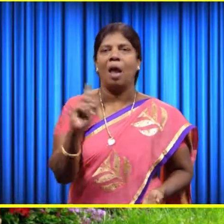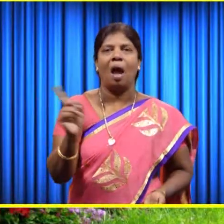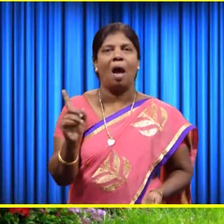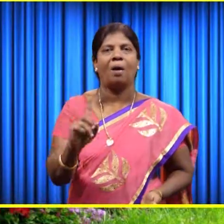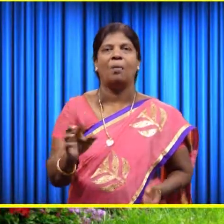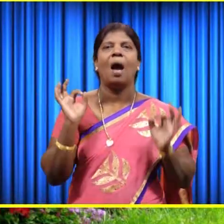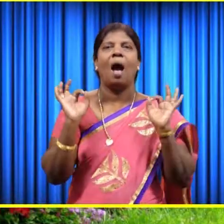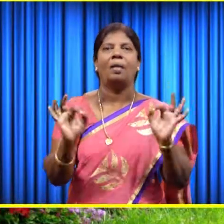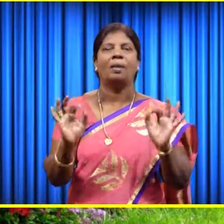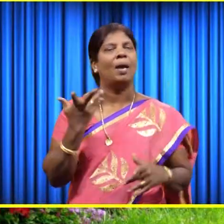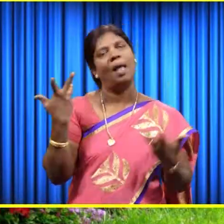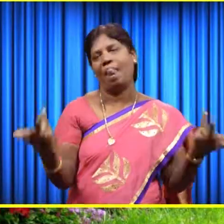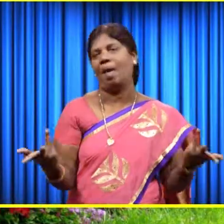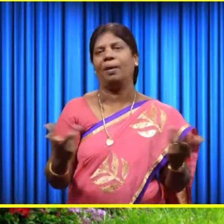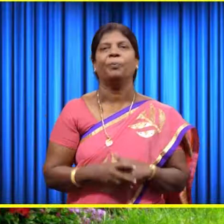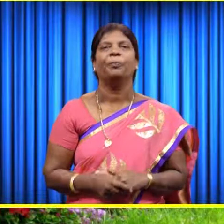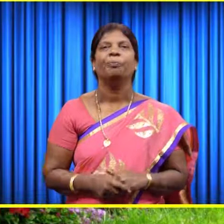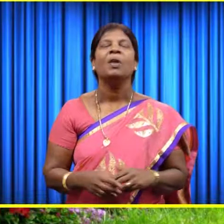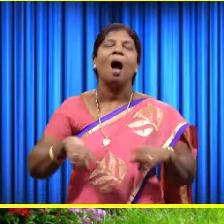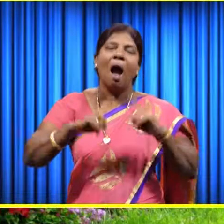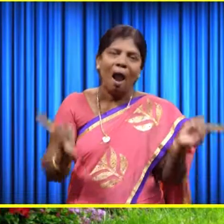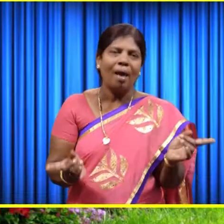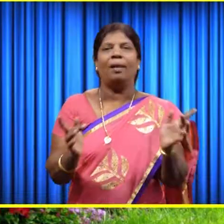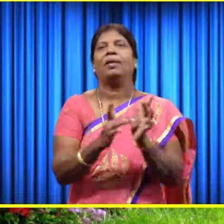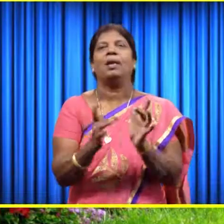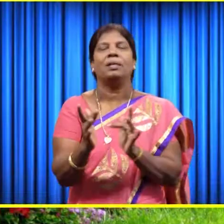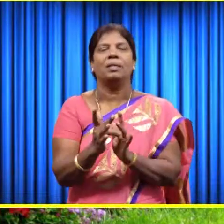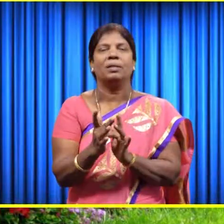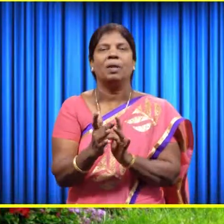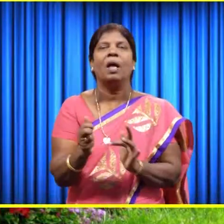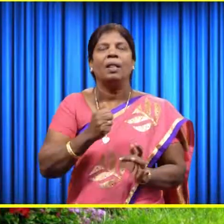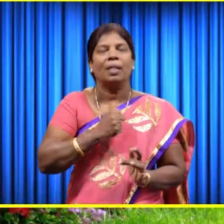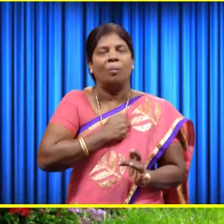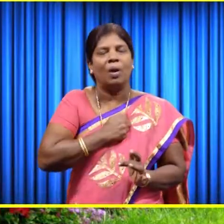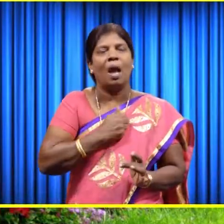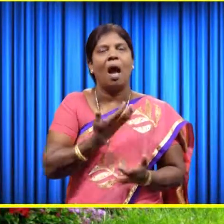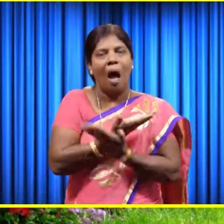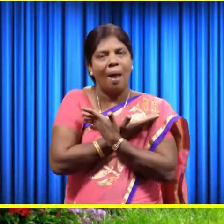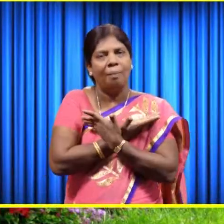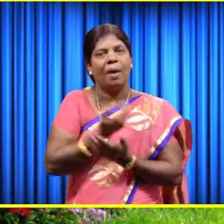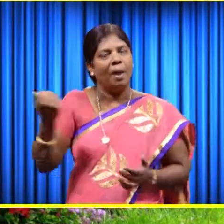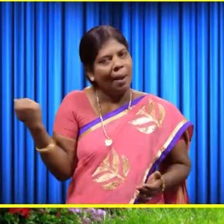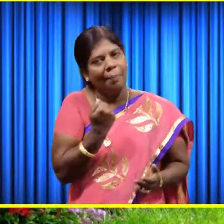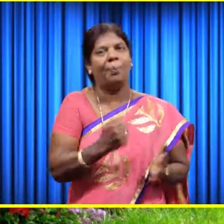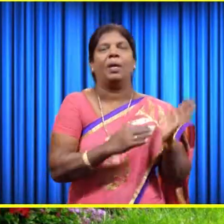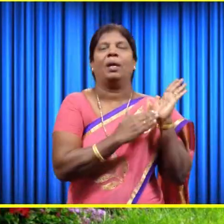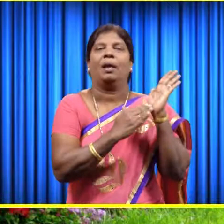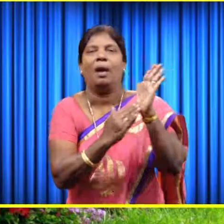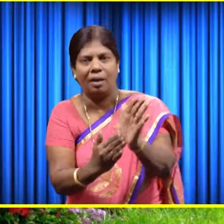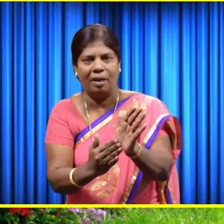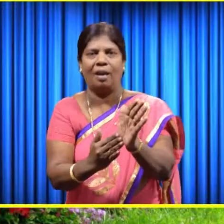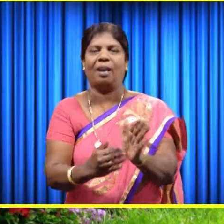யாரும் ஆயத்தமாக இல்லை. ஆனால் இயேசு எந்த விதத்தில் தம்முடைய அன்பை அந்த பெண்ணுக்கு